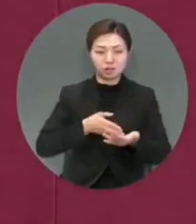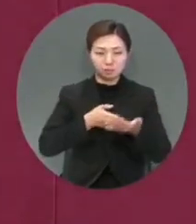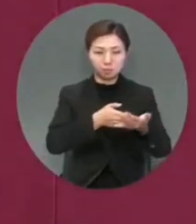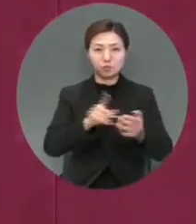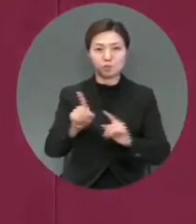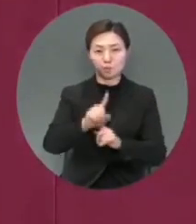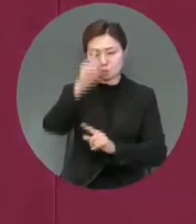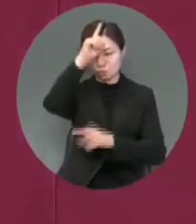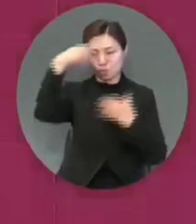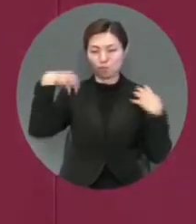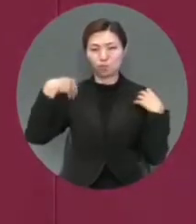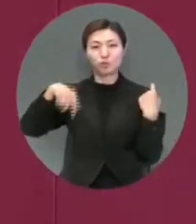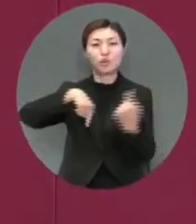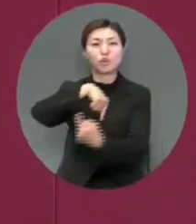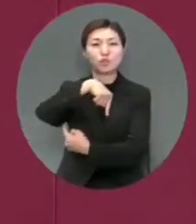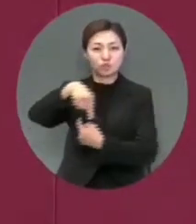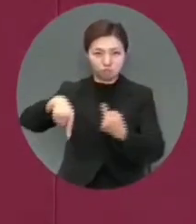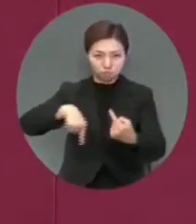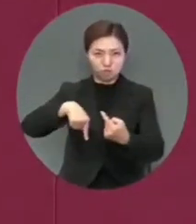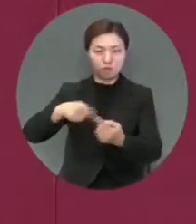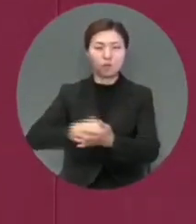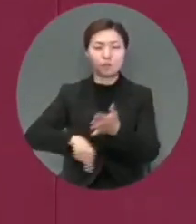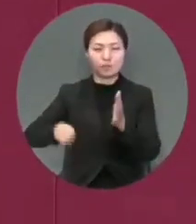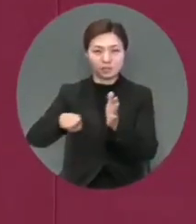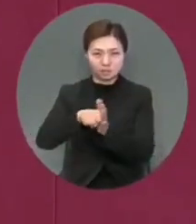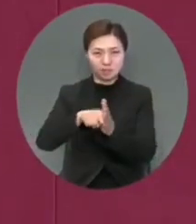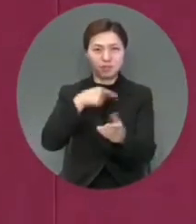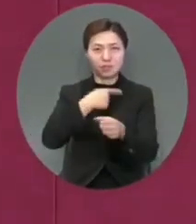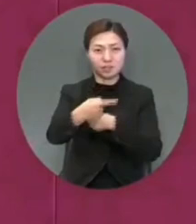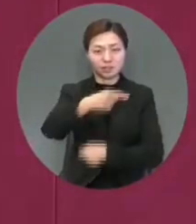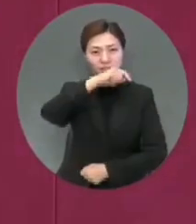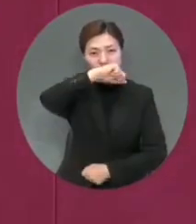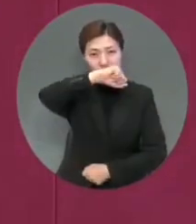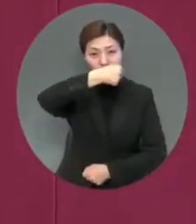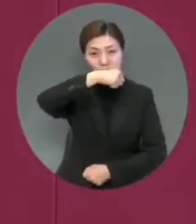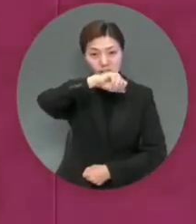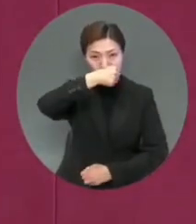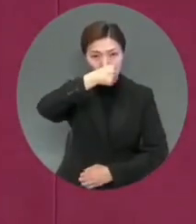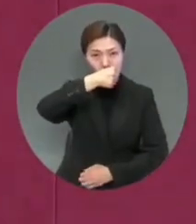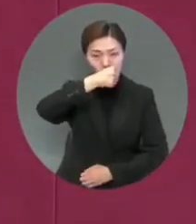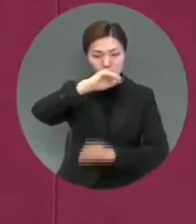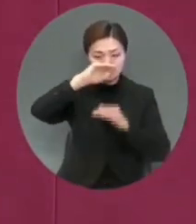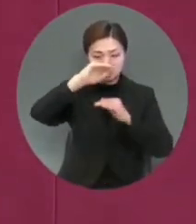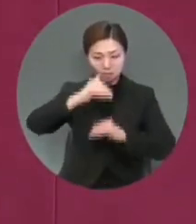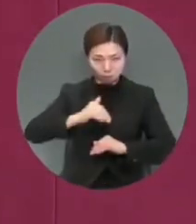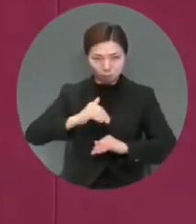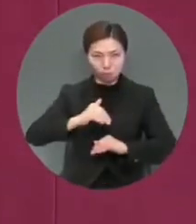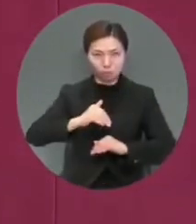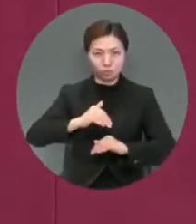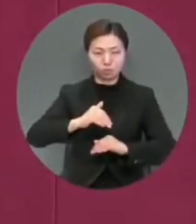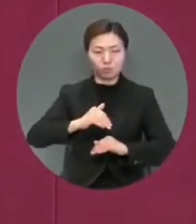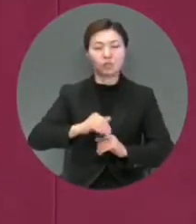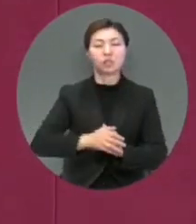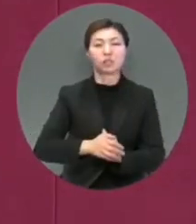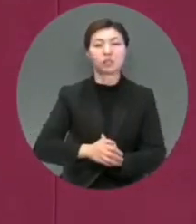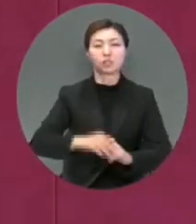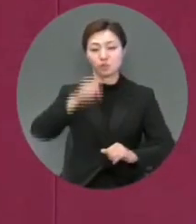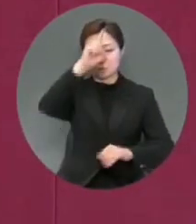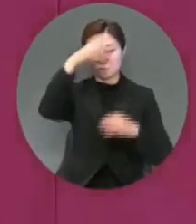터잡은 내년도 정부 예산안을 국민과 국회에 설명드리고자